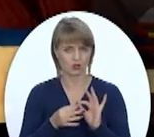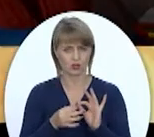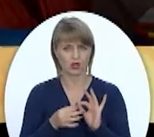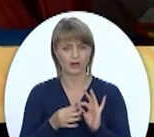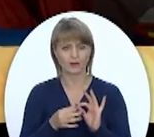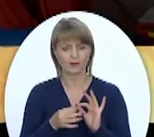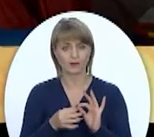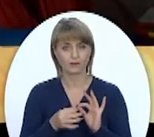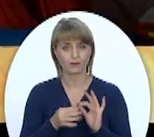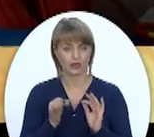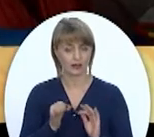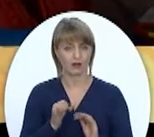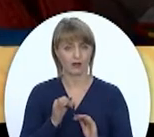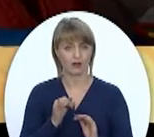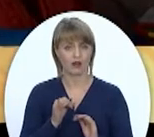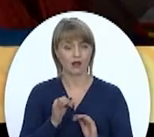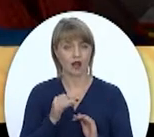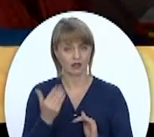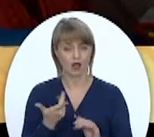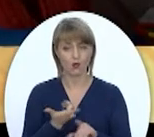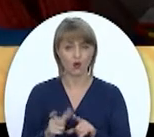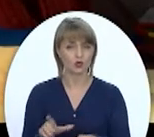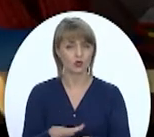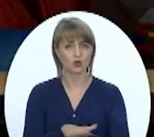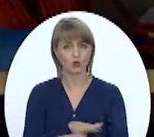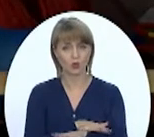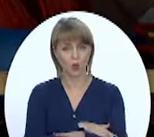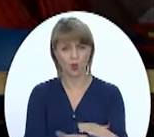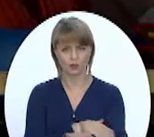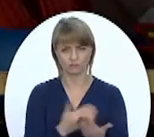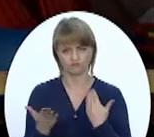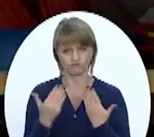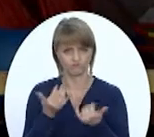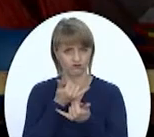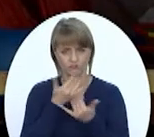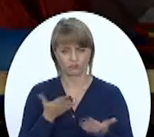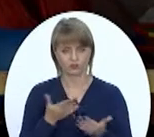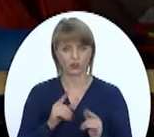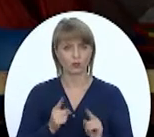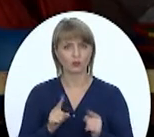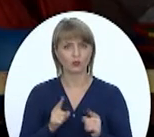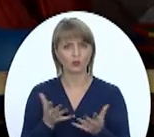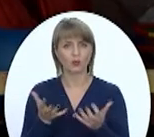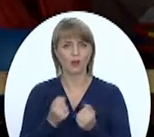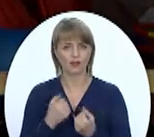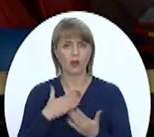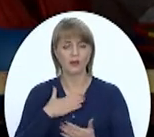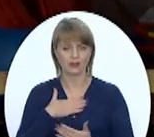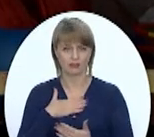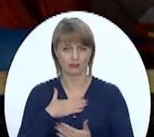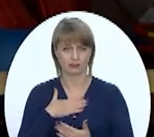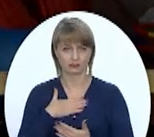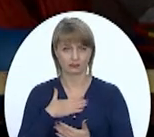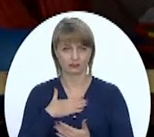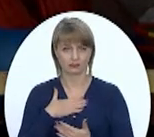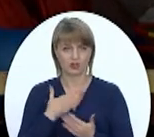И она очень долго вообще шла на контакт. И она почему-то как бы приняла меня. То